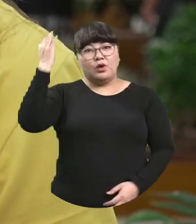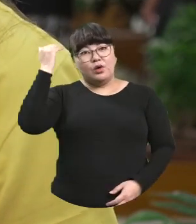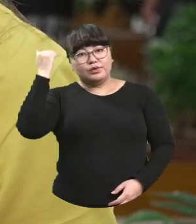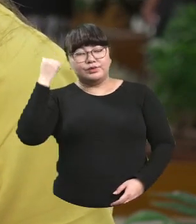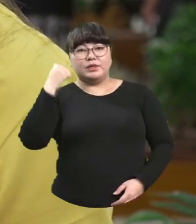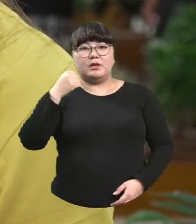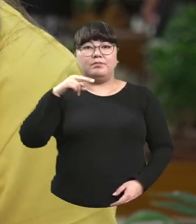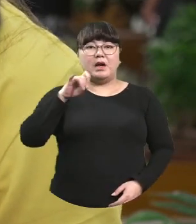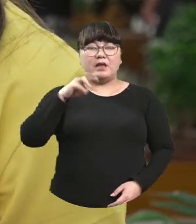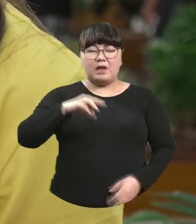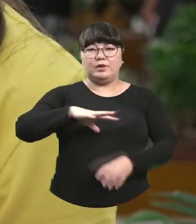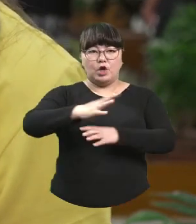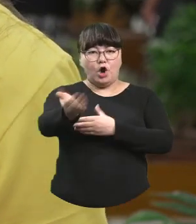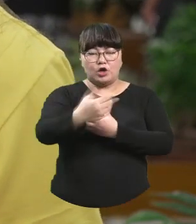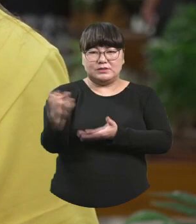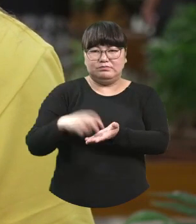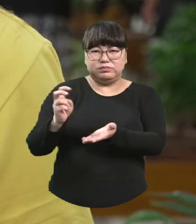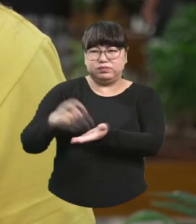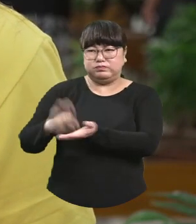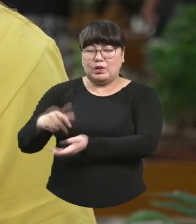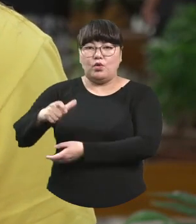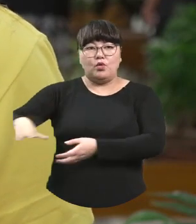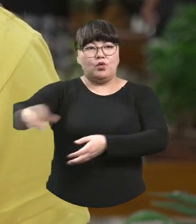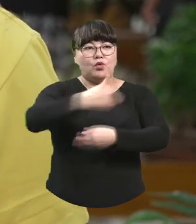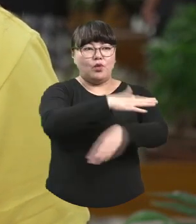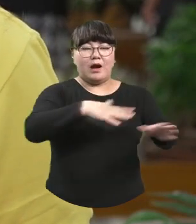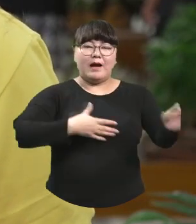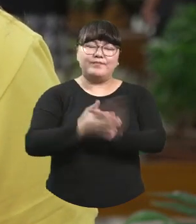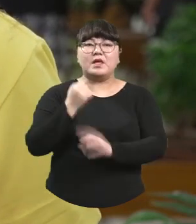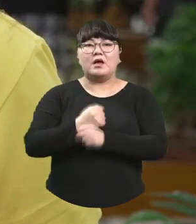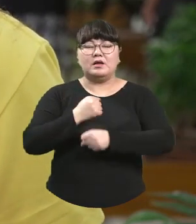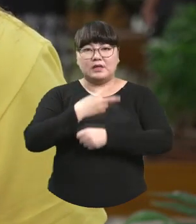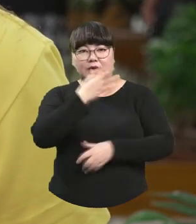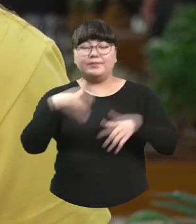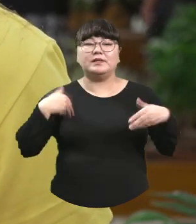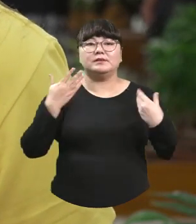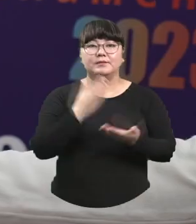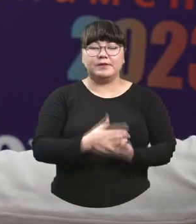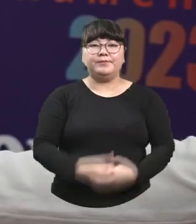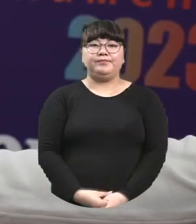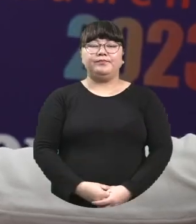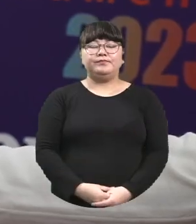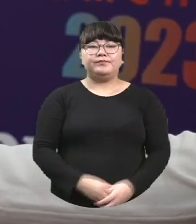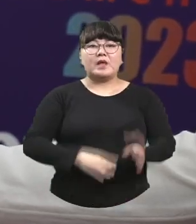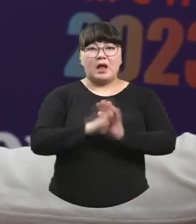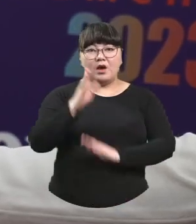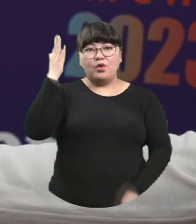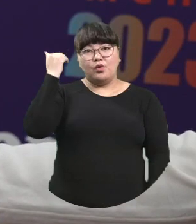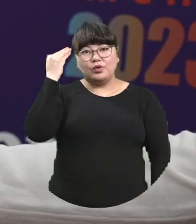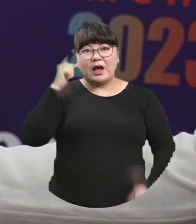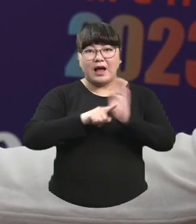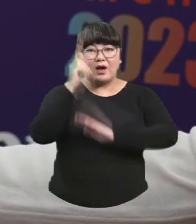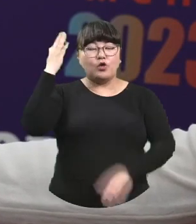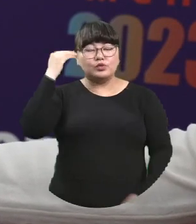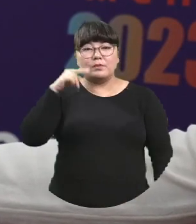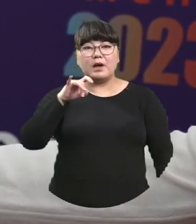одоо өсвөрийн парламентод орж байгаа тэнцэн бүх хүүхдүүдтэй одоо хамт ажиллаж байгаадаа бас ингээд маш баяртай байна. Анх ингээд өсвөрийн